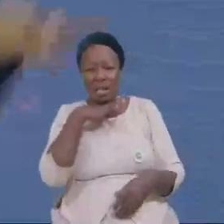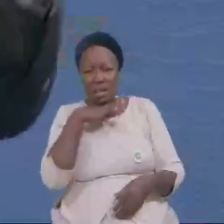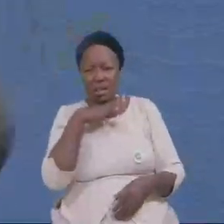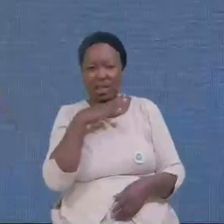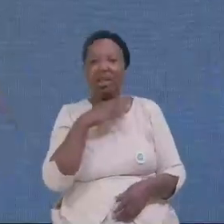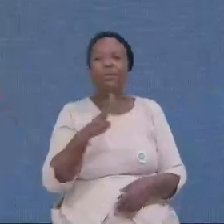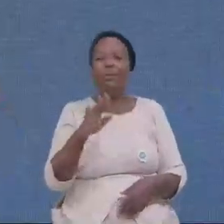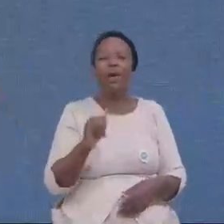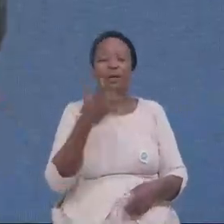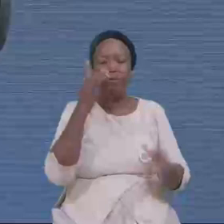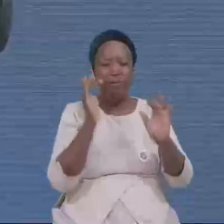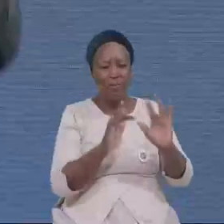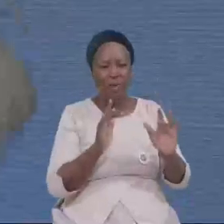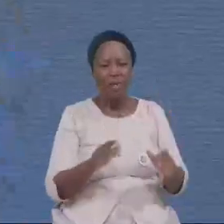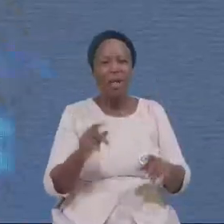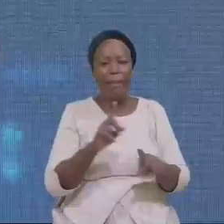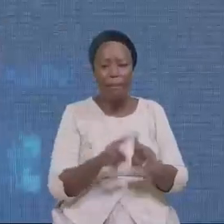les flatteries, mais